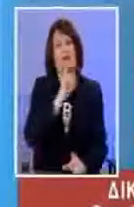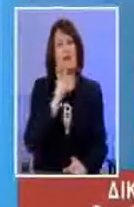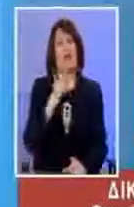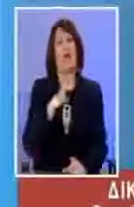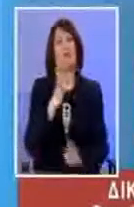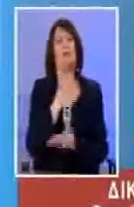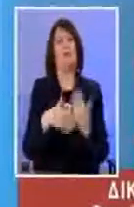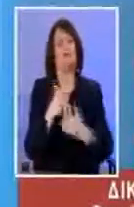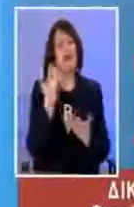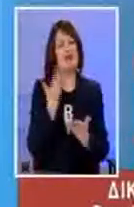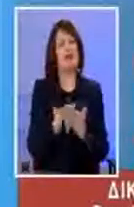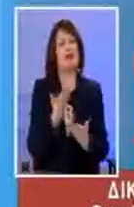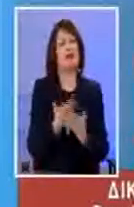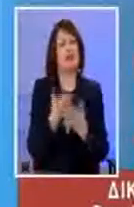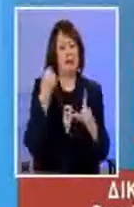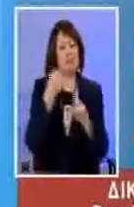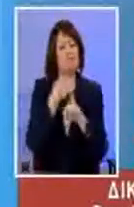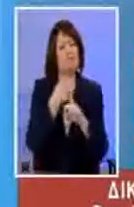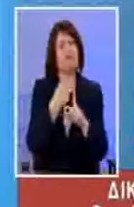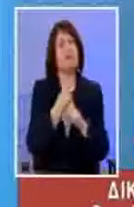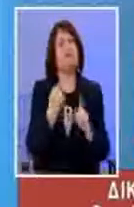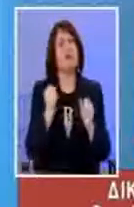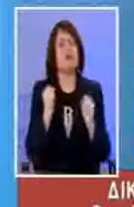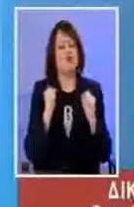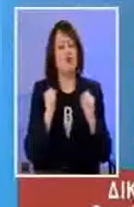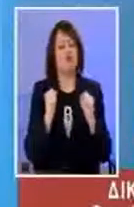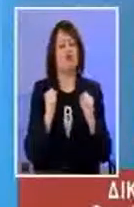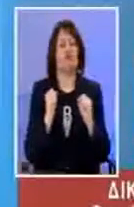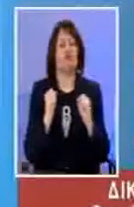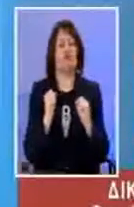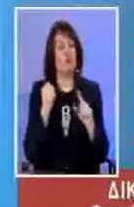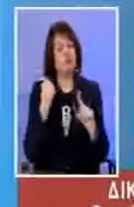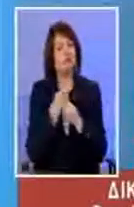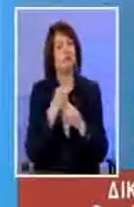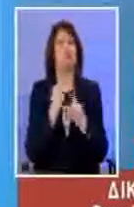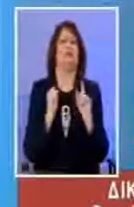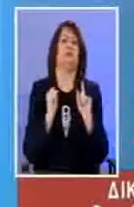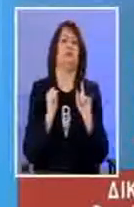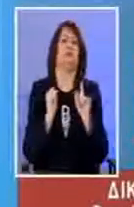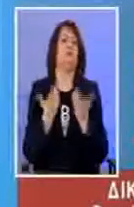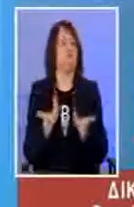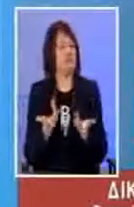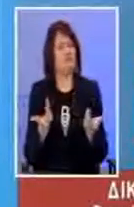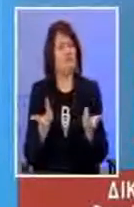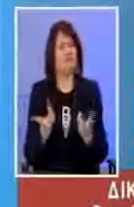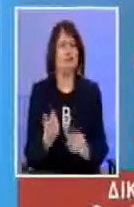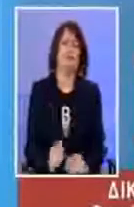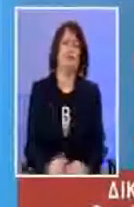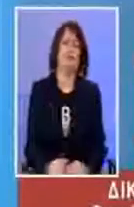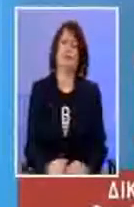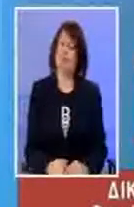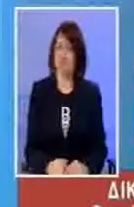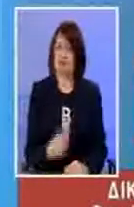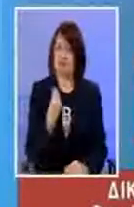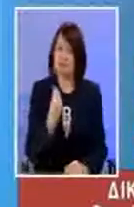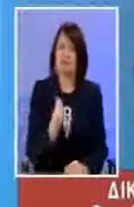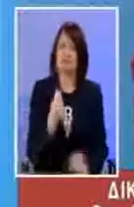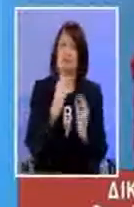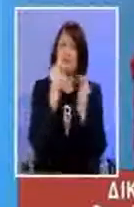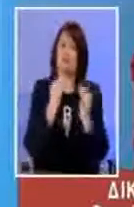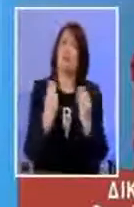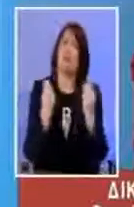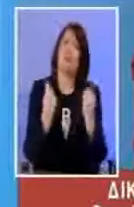ατόμων με αναπηρία είναι πιο δυνατές, πιο δυναμικές και αποδίδουν αποτελέσματα